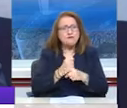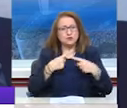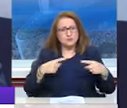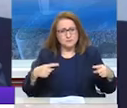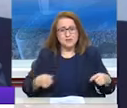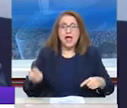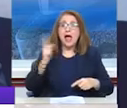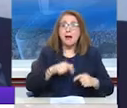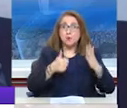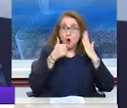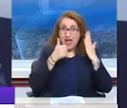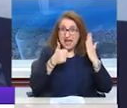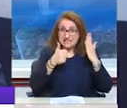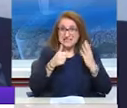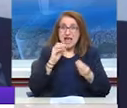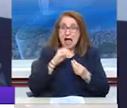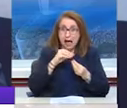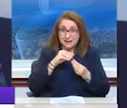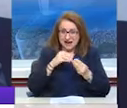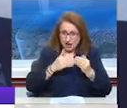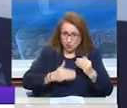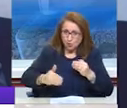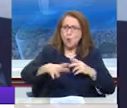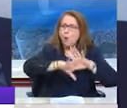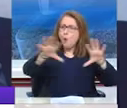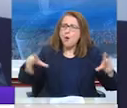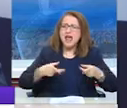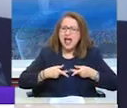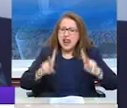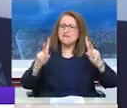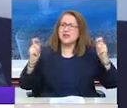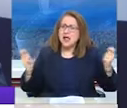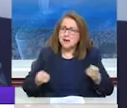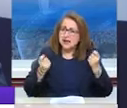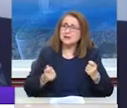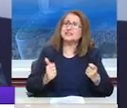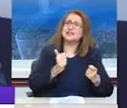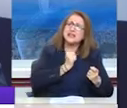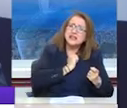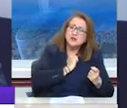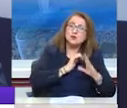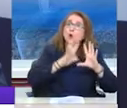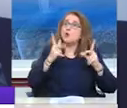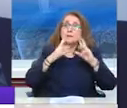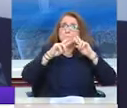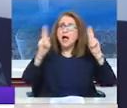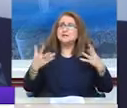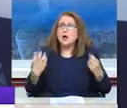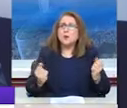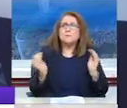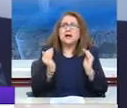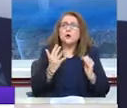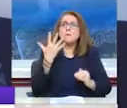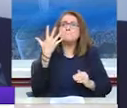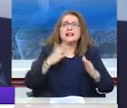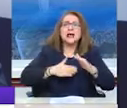Τετάρτου, οι ελεύθεροι επαγγελματίες, επιτιδευματίες και οι απασχολούμενοι και οι εργοδότες τους μέχρι 5 εργαζόμενους, οι οποίοι είναι δικαιούχοι